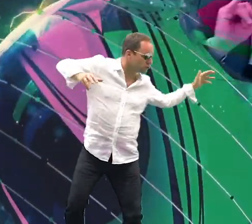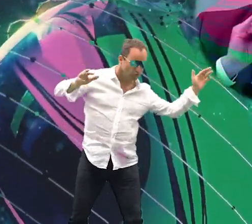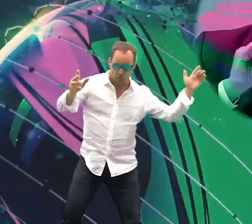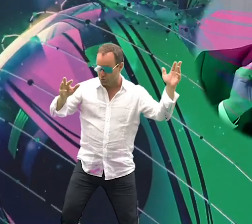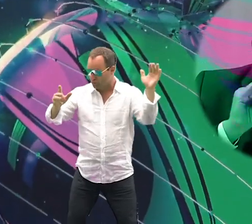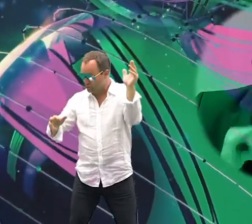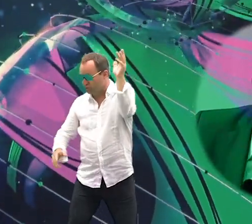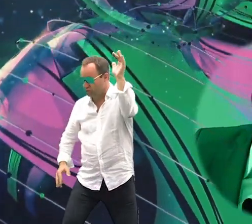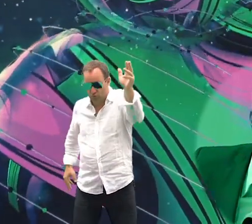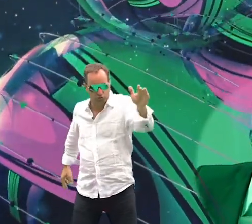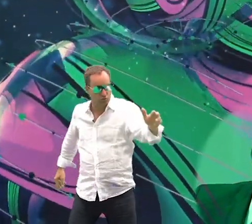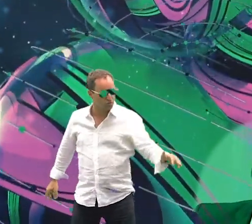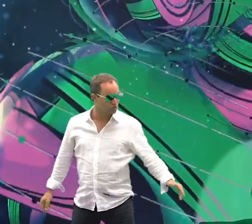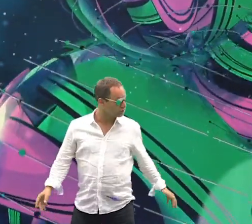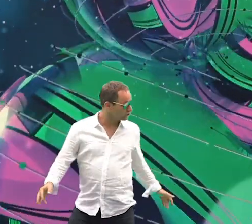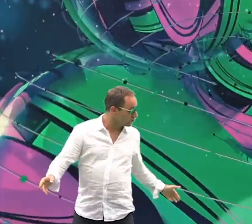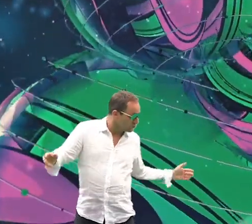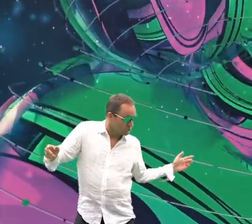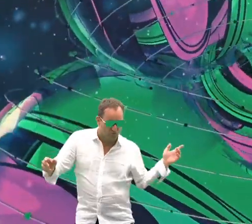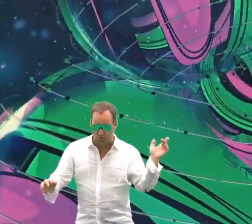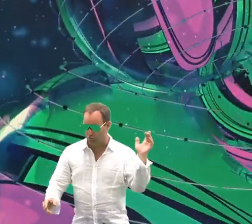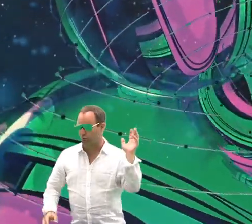Es ist so ein Tropfen Zeit.